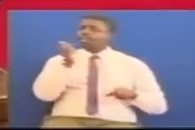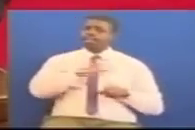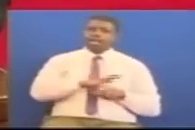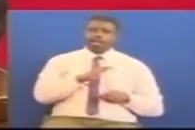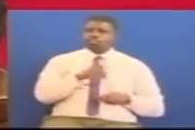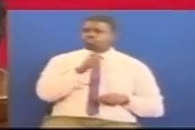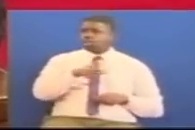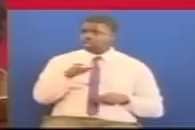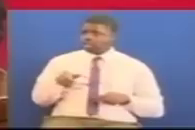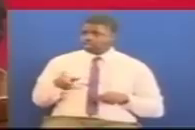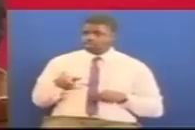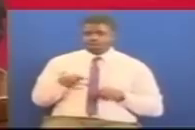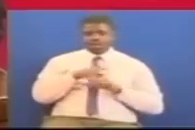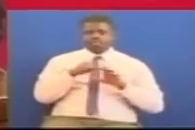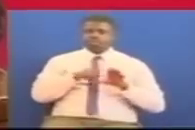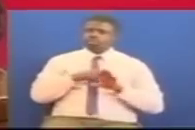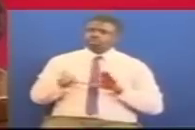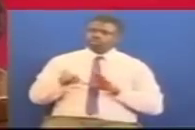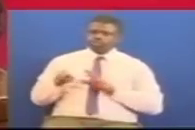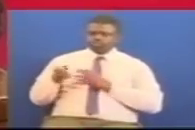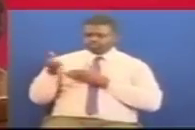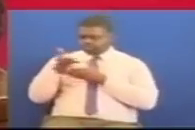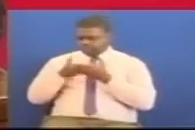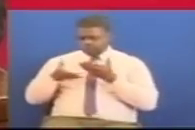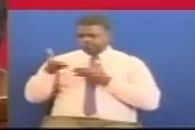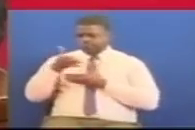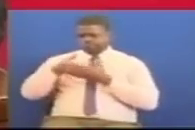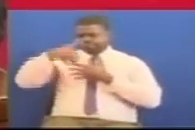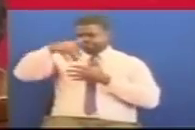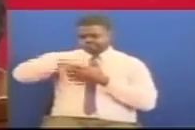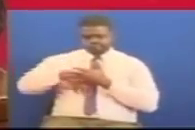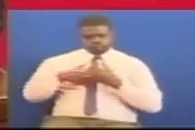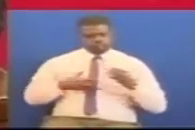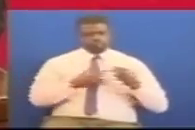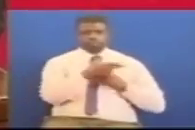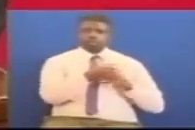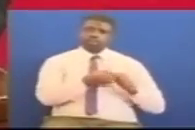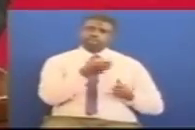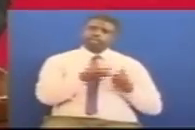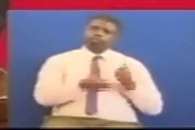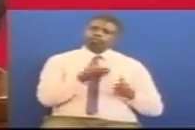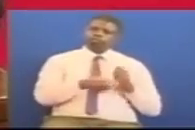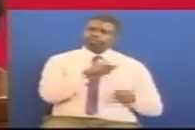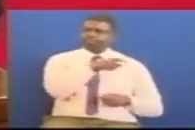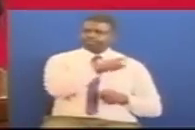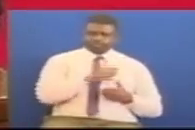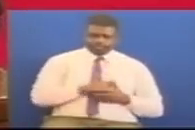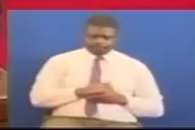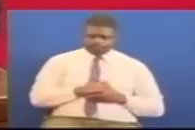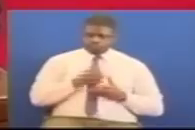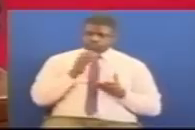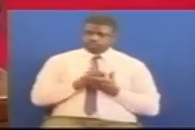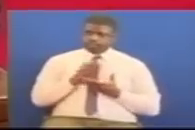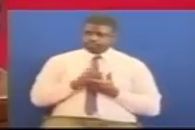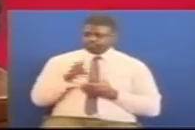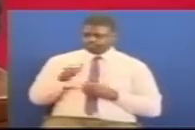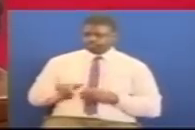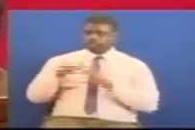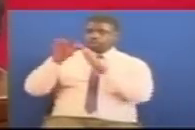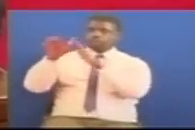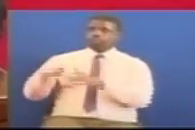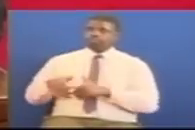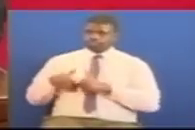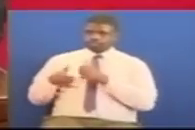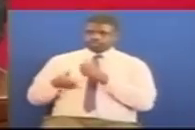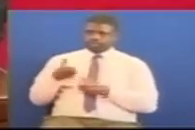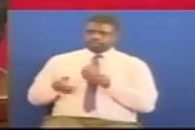Afrika Mashariki walijadili kwa kina namna ya kuondoa changamoto hizo. Nipende kumhakikishia mbunge kwamba